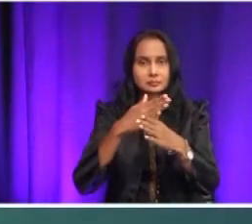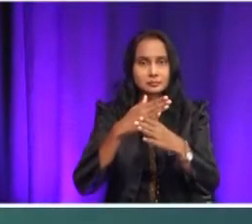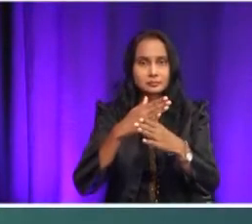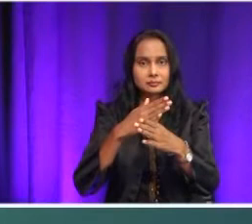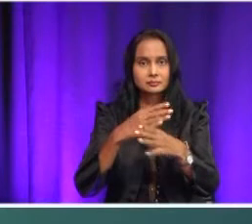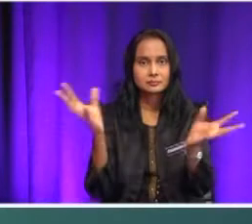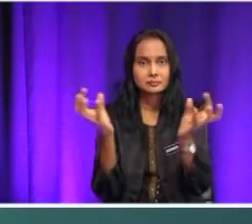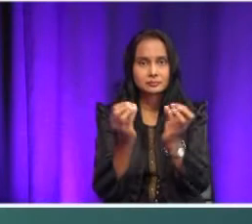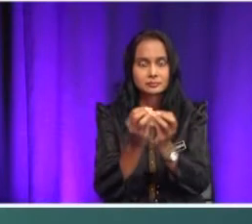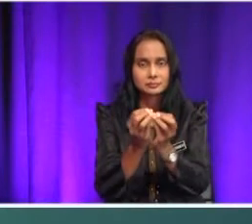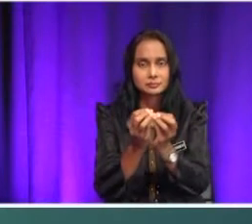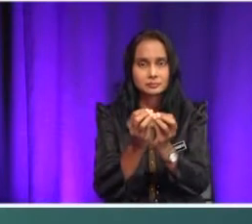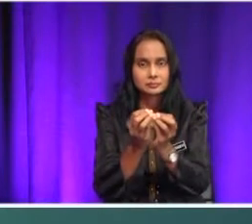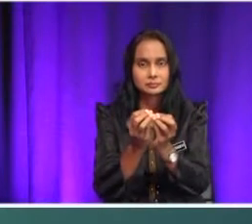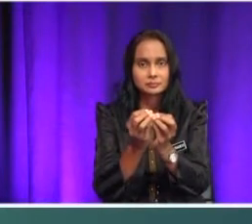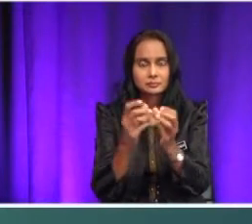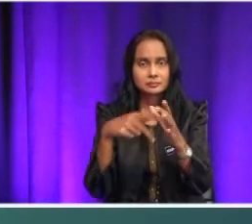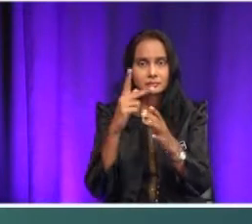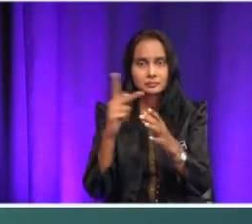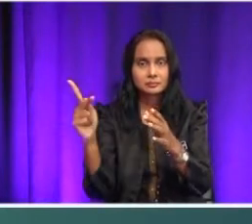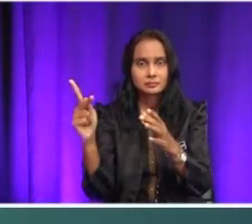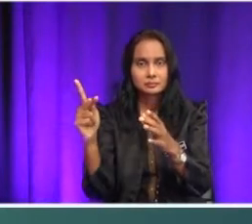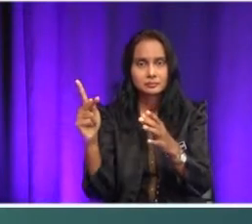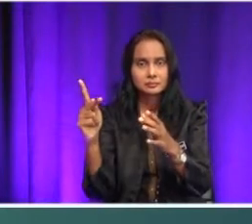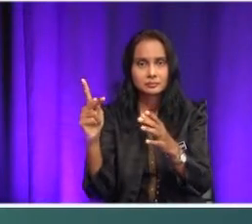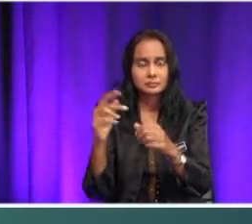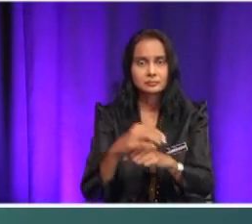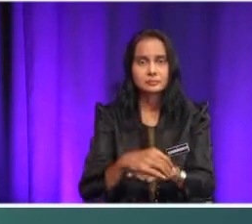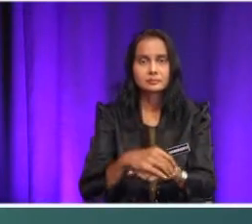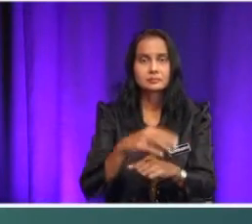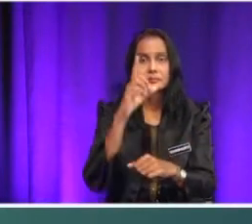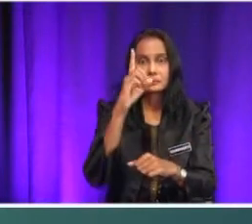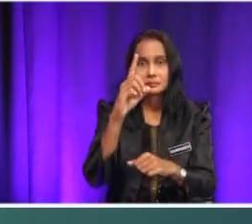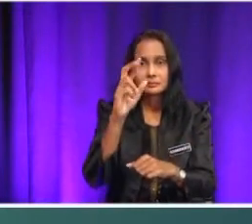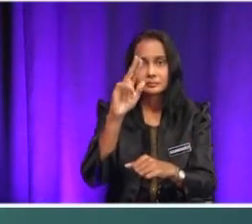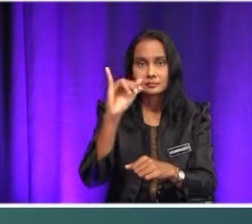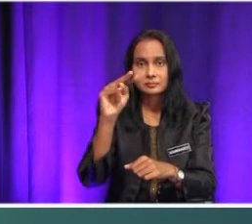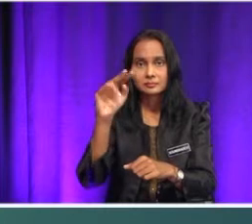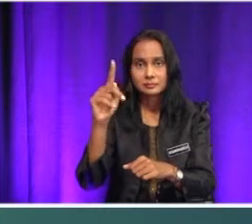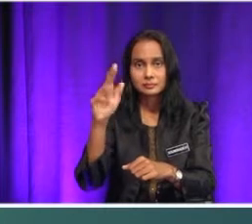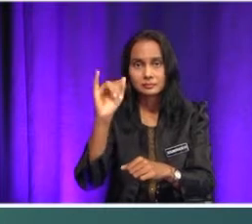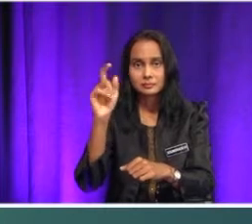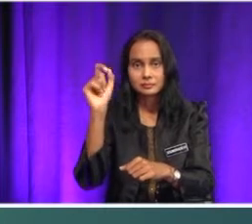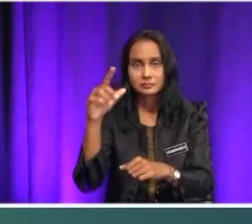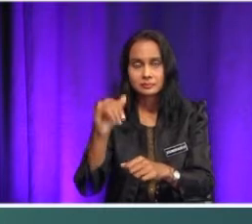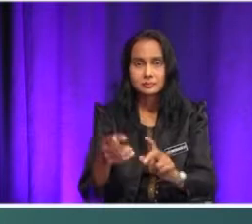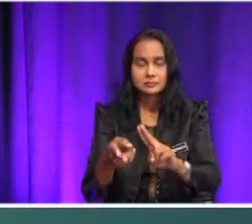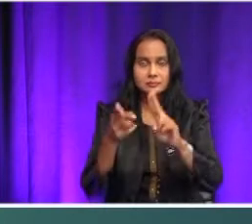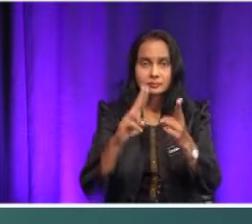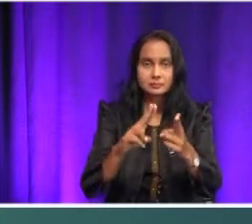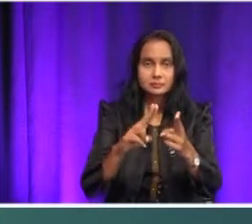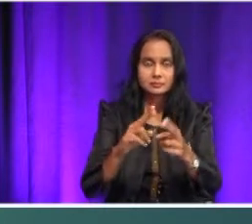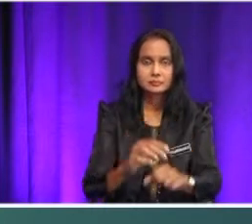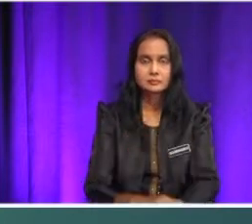pengeluaran yang dapat dihasilkan oleh se unit input berubah so kita kalau kita nampak rumusnya